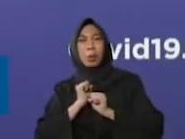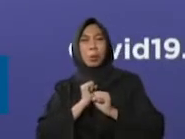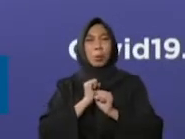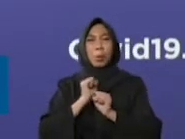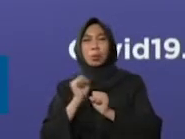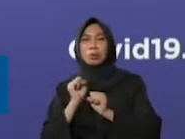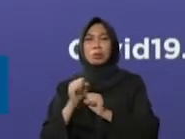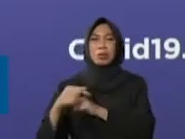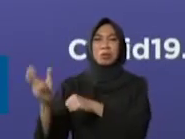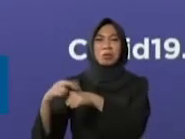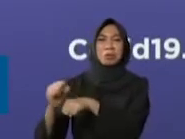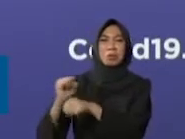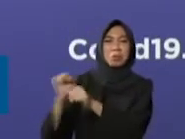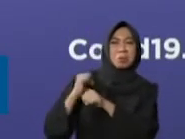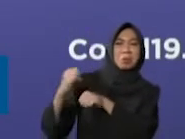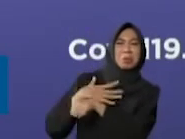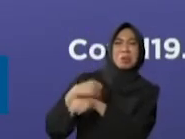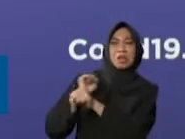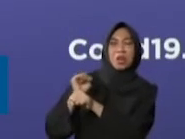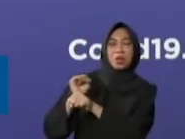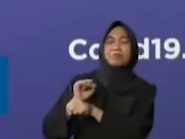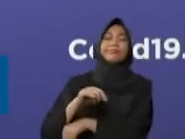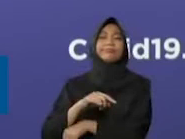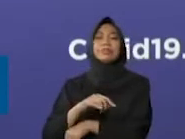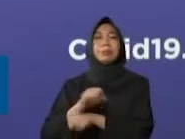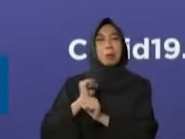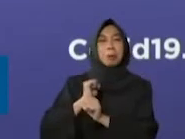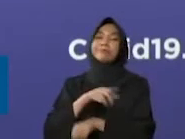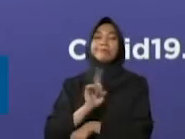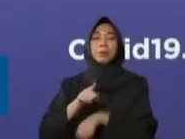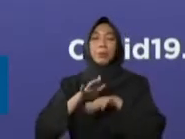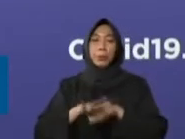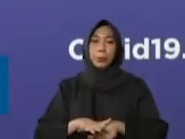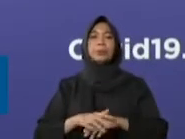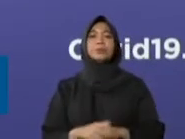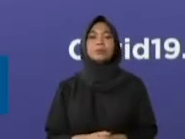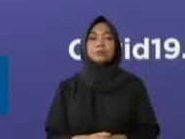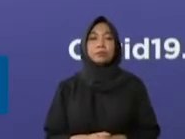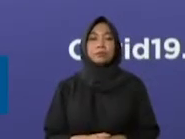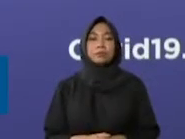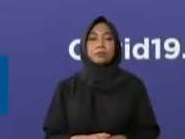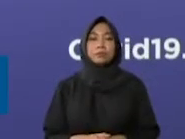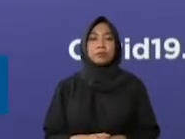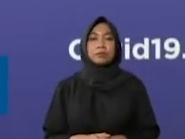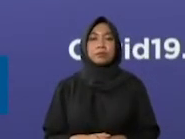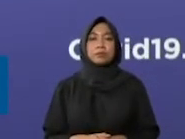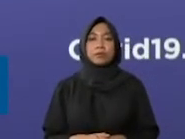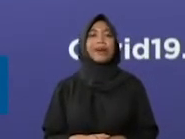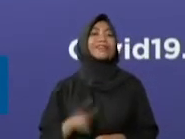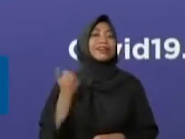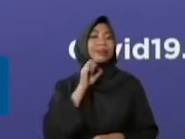terhadap virus ini karena alasan yang kita tidak tahu saudara-saudara inilah yang harus kita lakukan